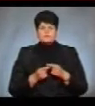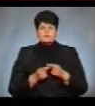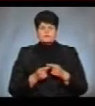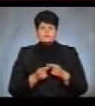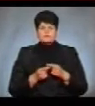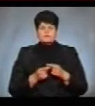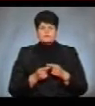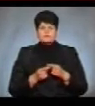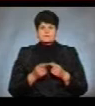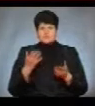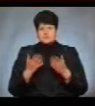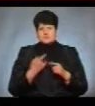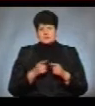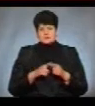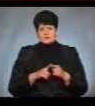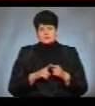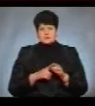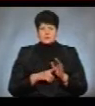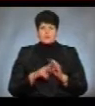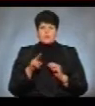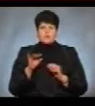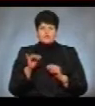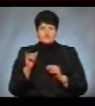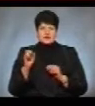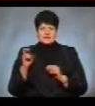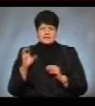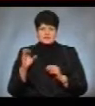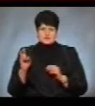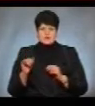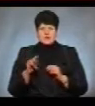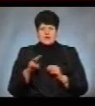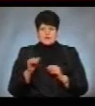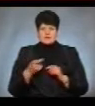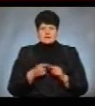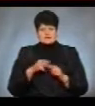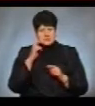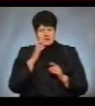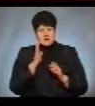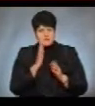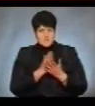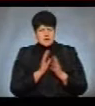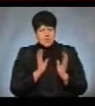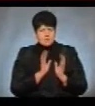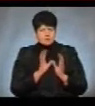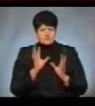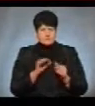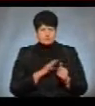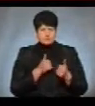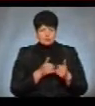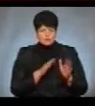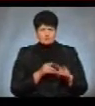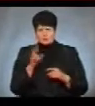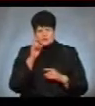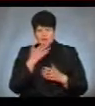скажімо, якщо це чи Почаївська лавра, тобто, що держава має опікуватися і дбати, щоб все було добре, то тут держава вже не